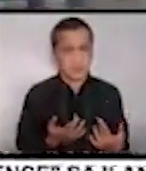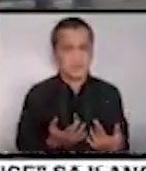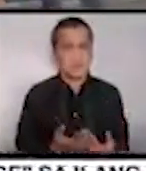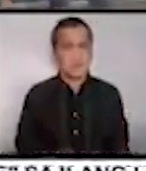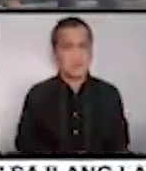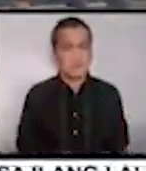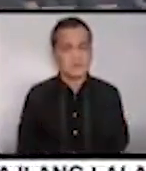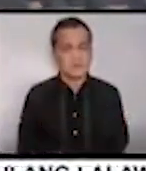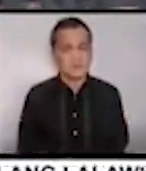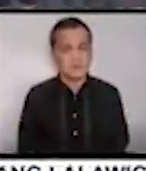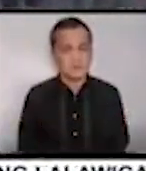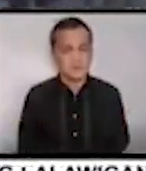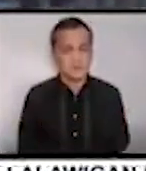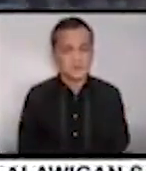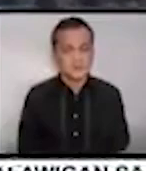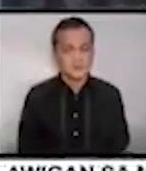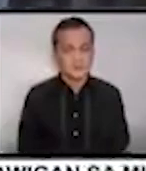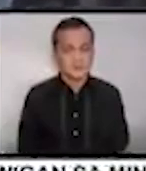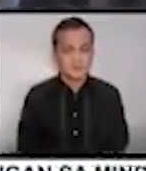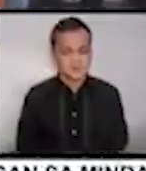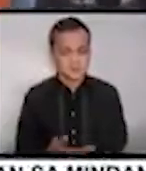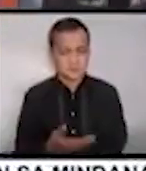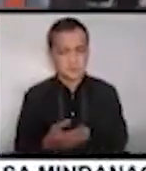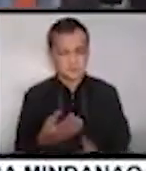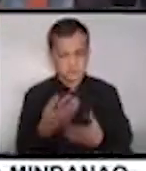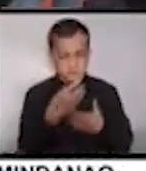dito sa puso ko